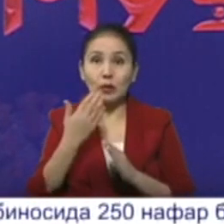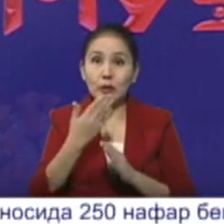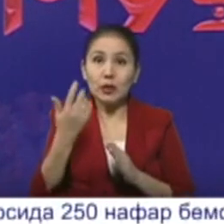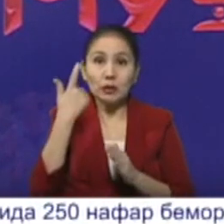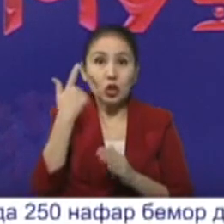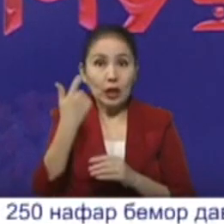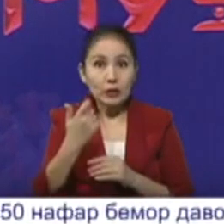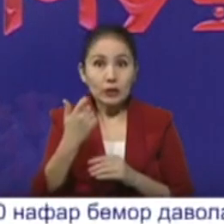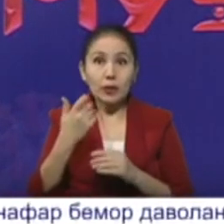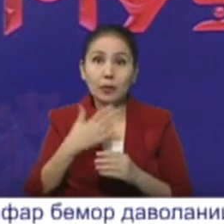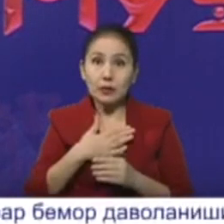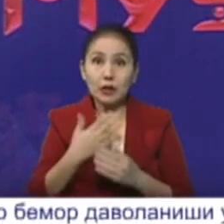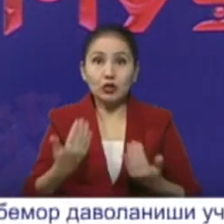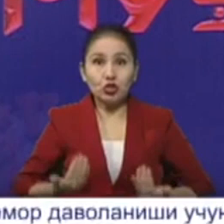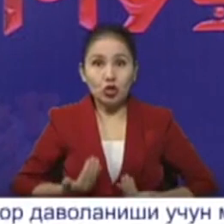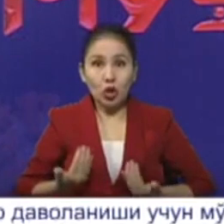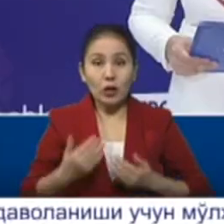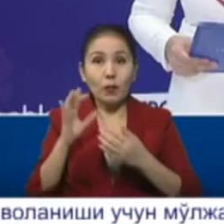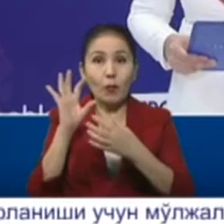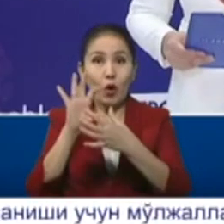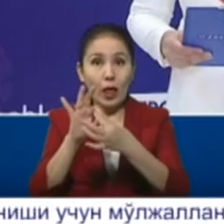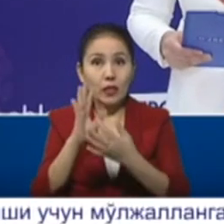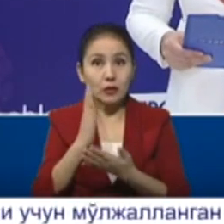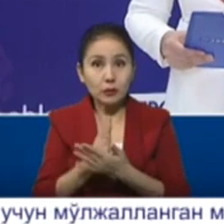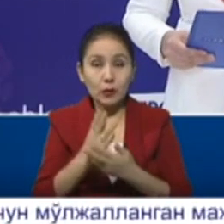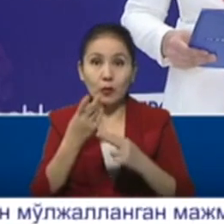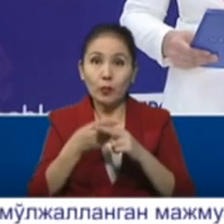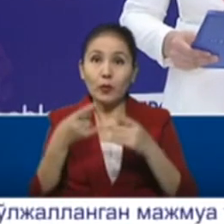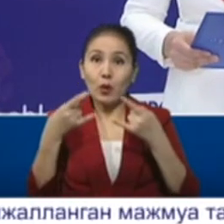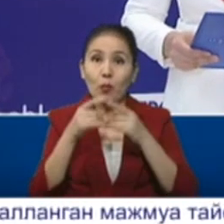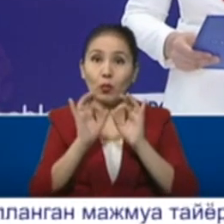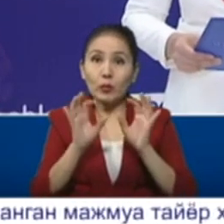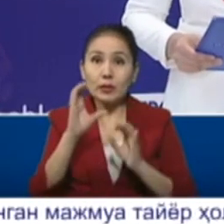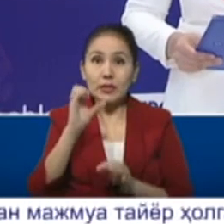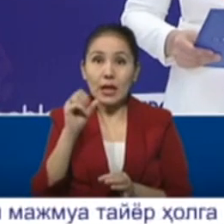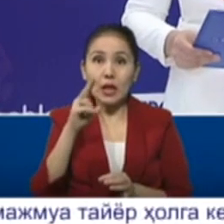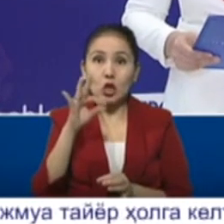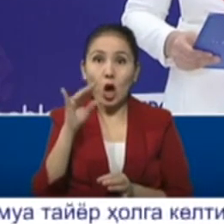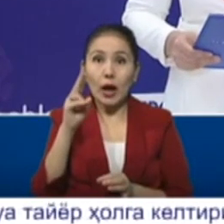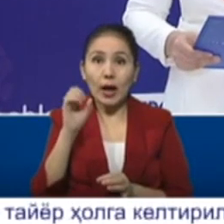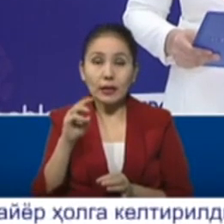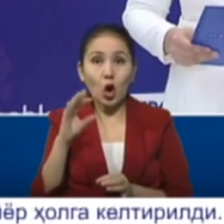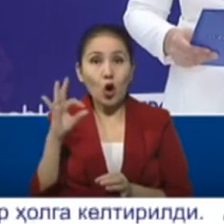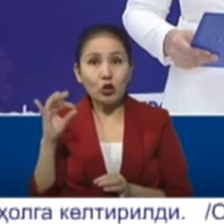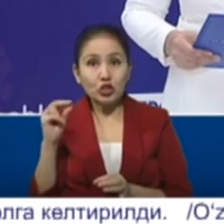ishora qilishyapti. Demakki, bizda jonli bog'lanish bor va muxbirimiz Sadoqat Ochilova ayni